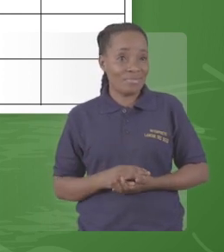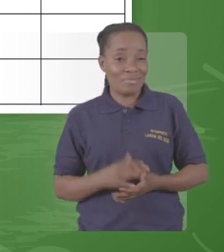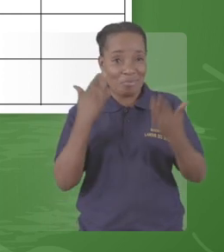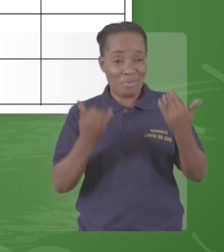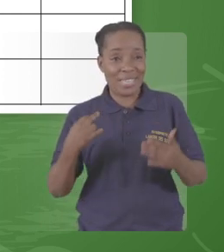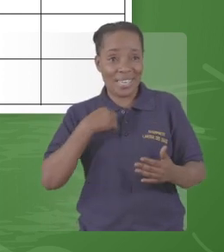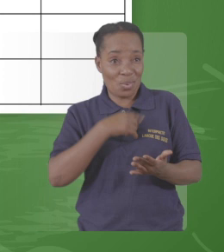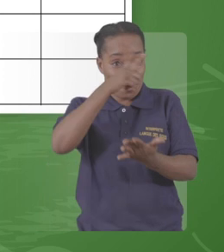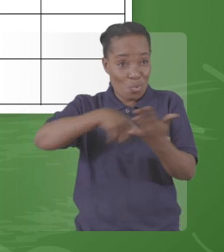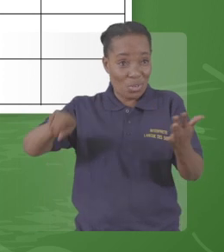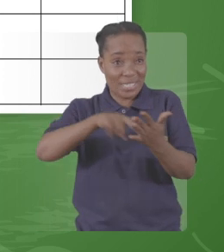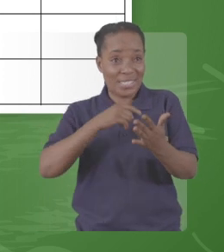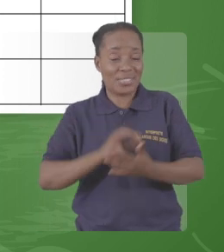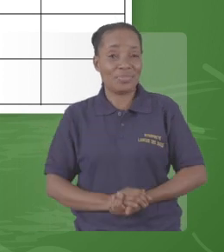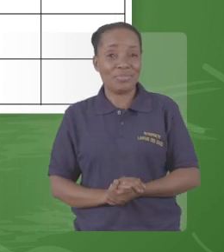Correction.